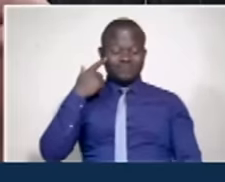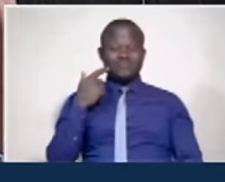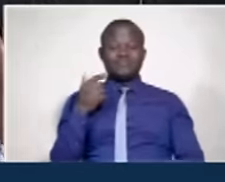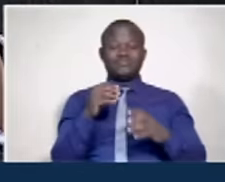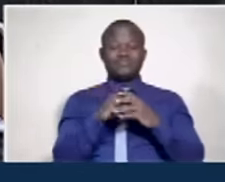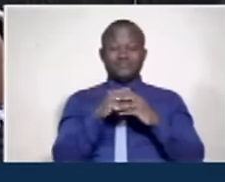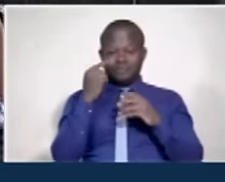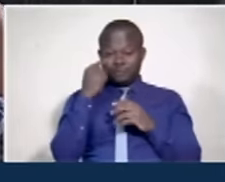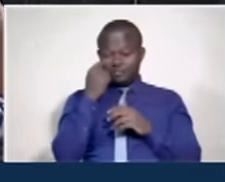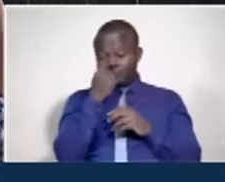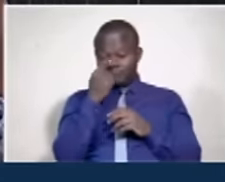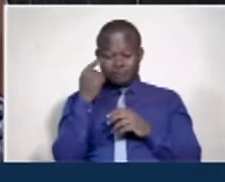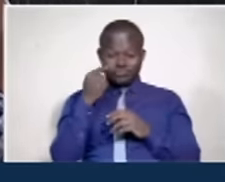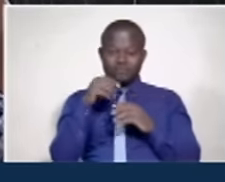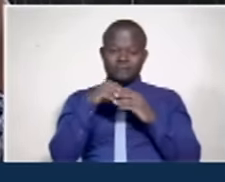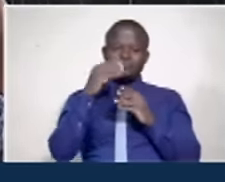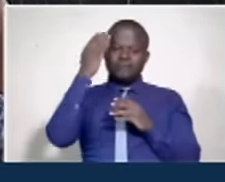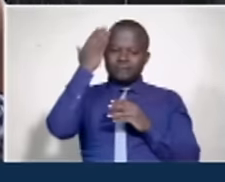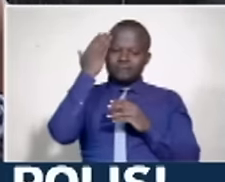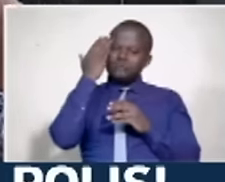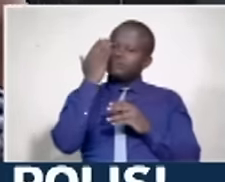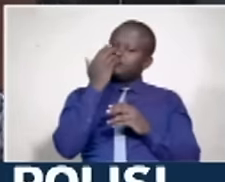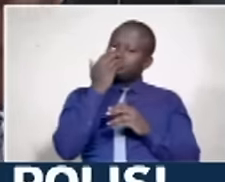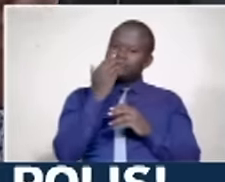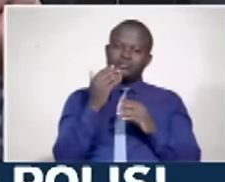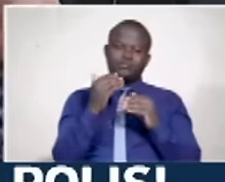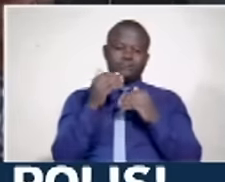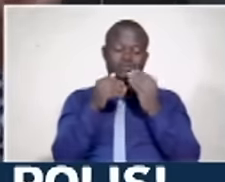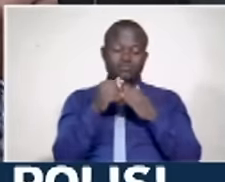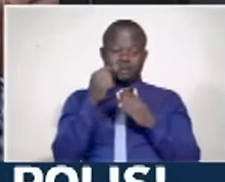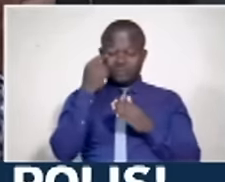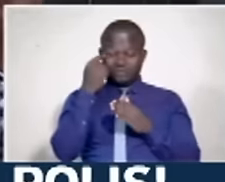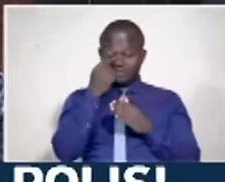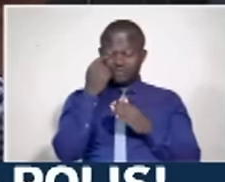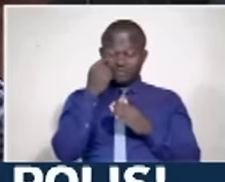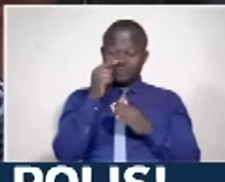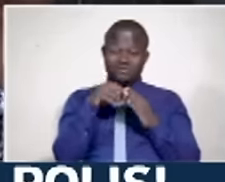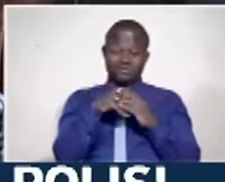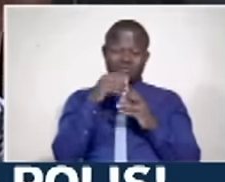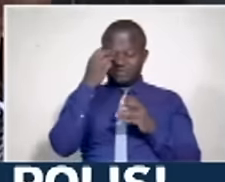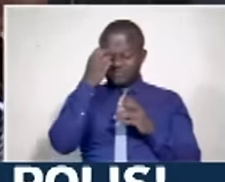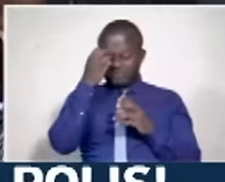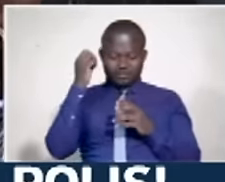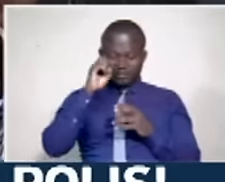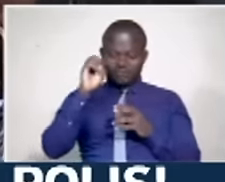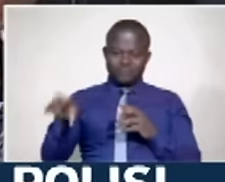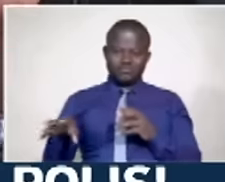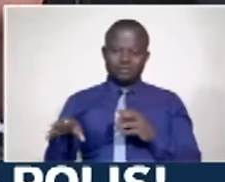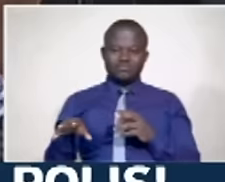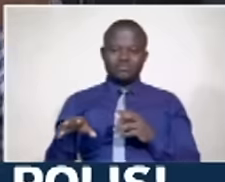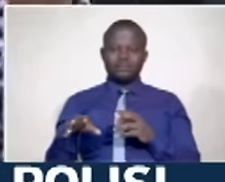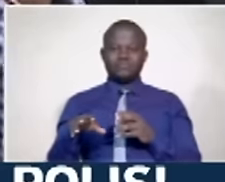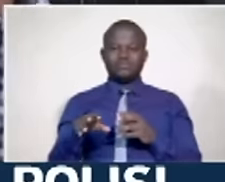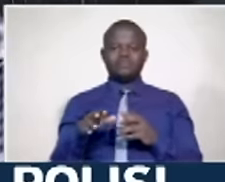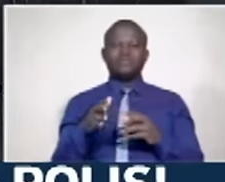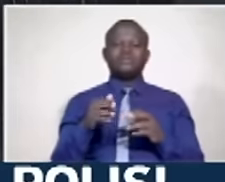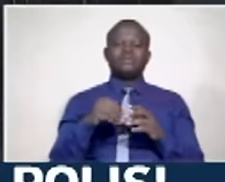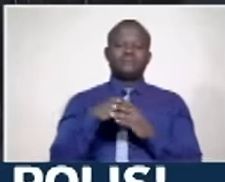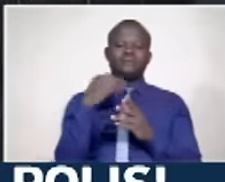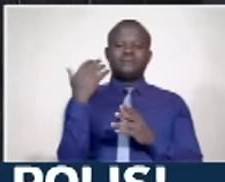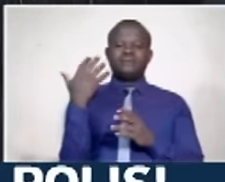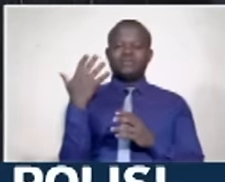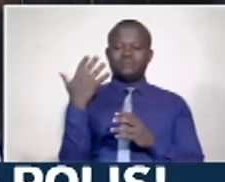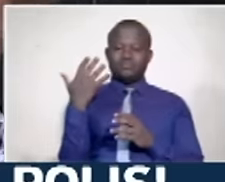no ku maso kugera ku mazuru n'ijisho naryo ryarapfuye no ku